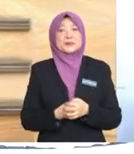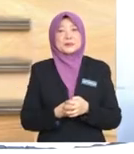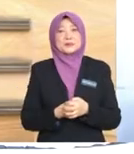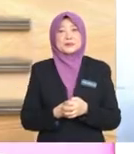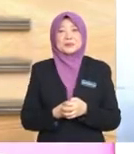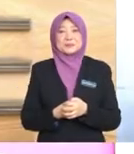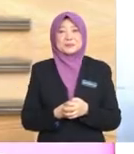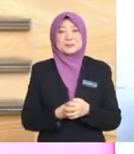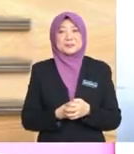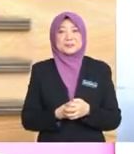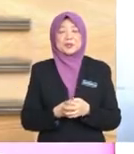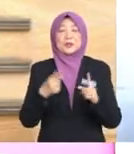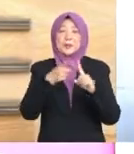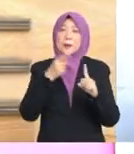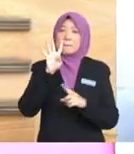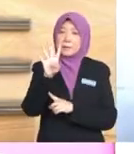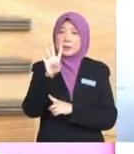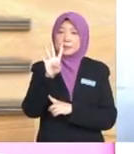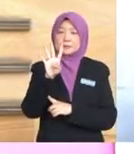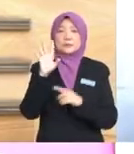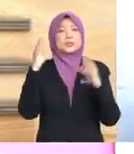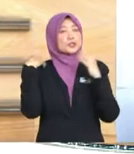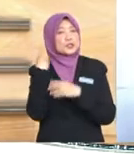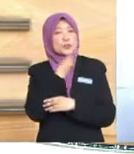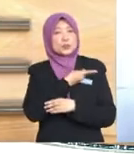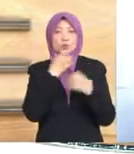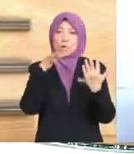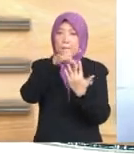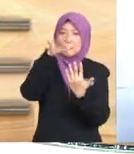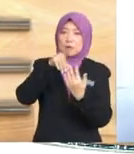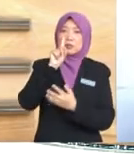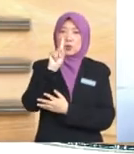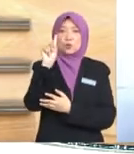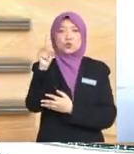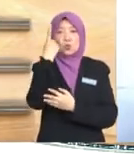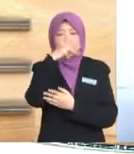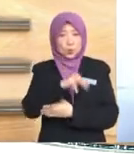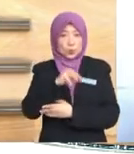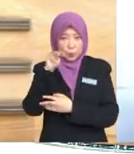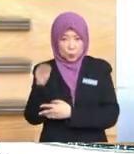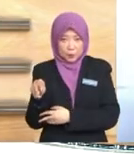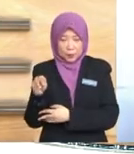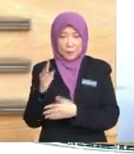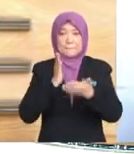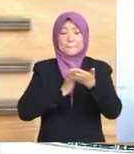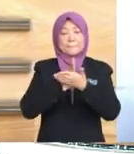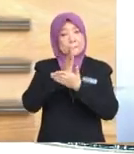Okey, daripada 4 hari ini, Cikgu Nisa dah pilih satu untuk murid-murid dan juga adik-adik, kita nak